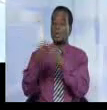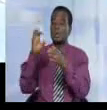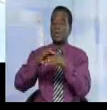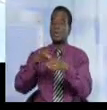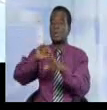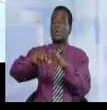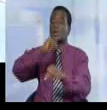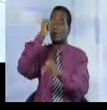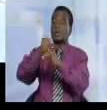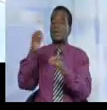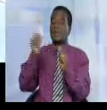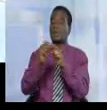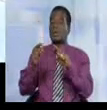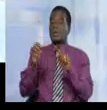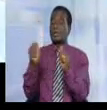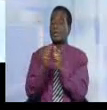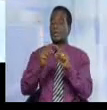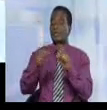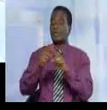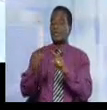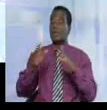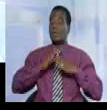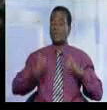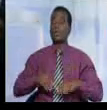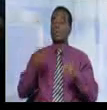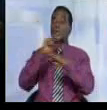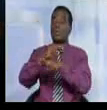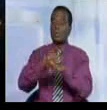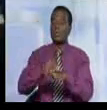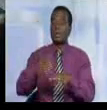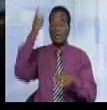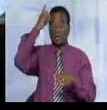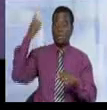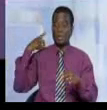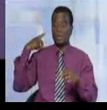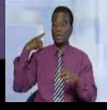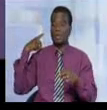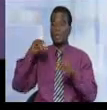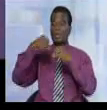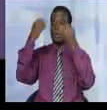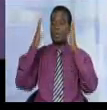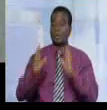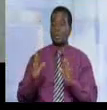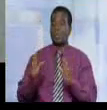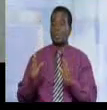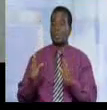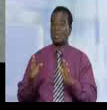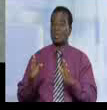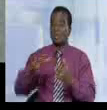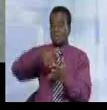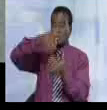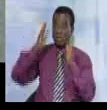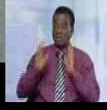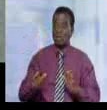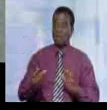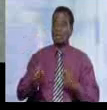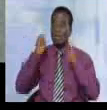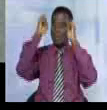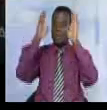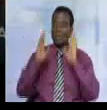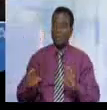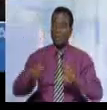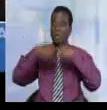institution avec divers corps de métier, notamment les parlementaires, les journalistes, les étudiants, les